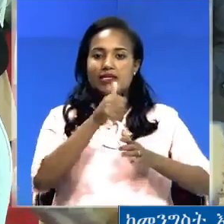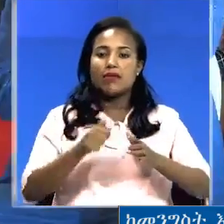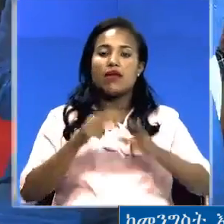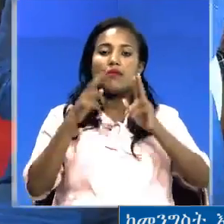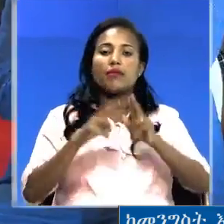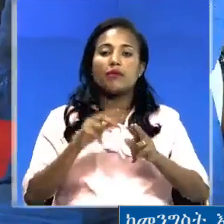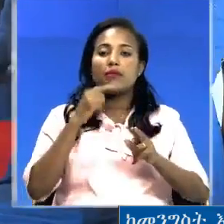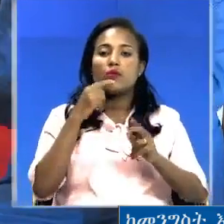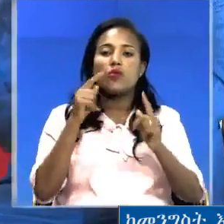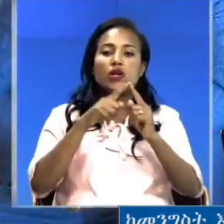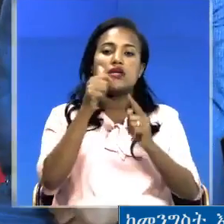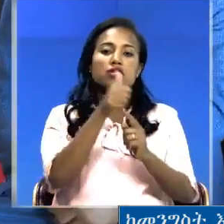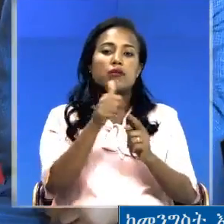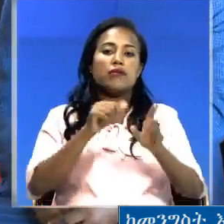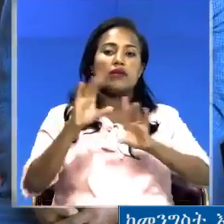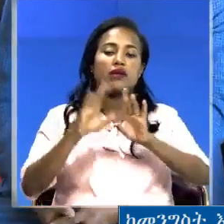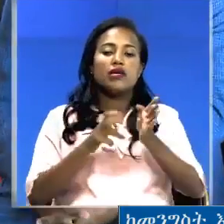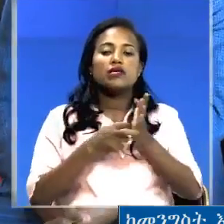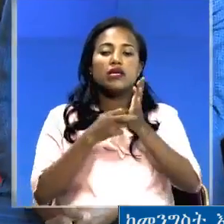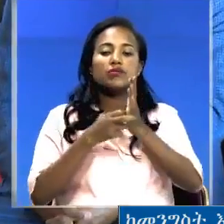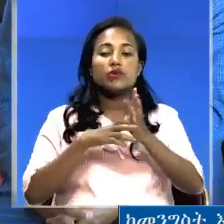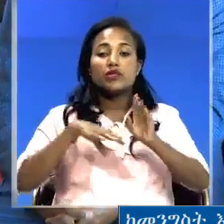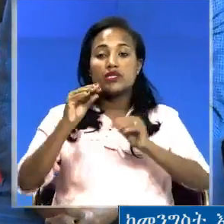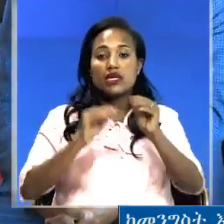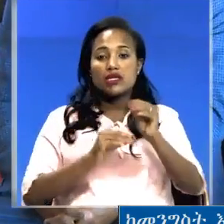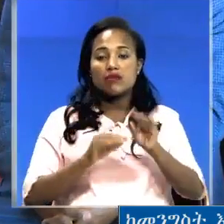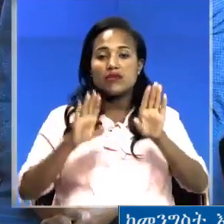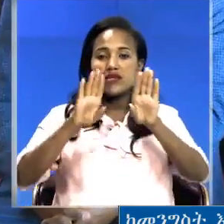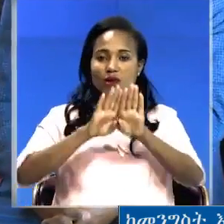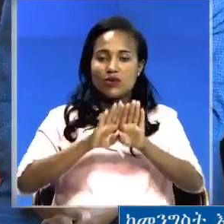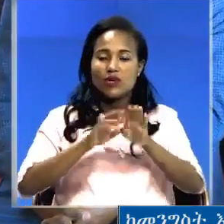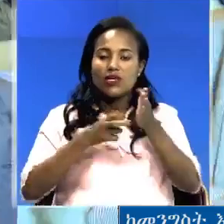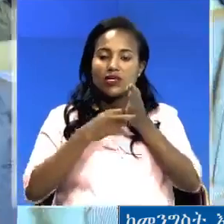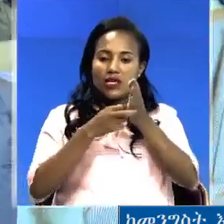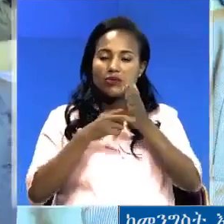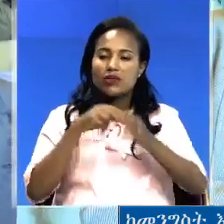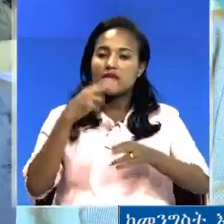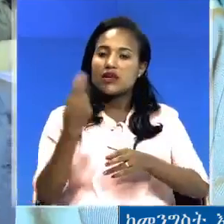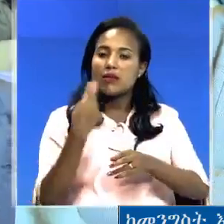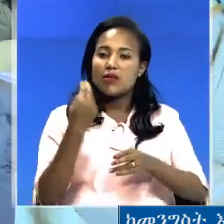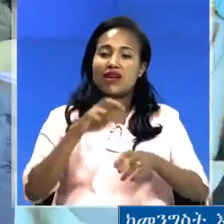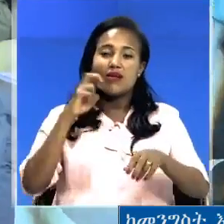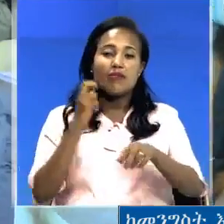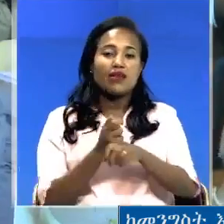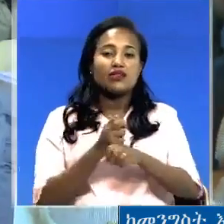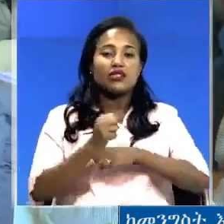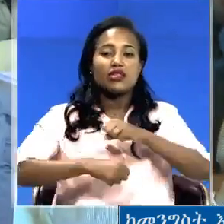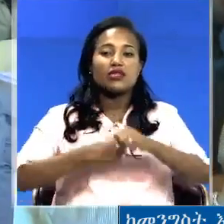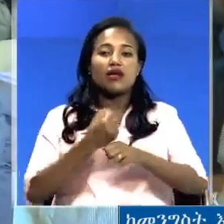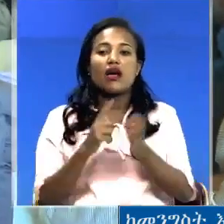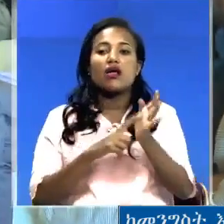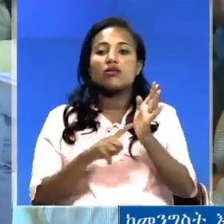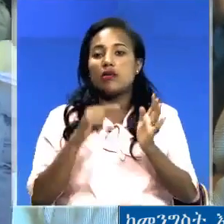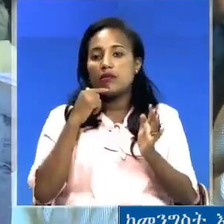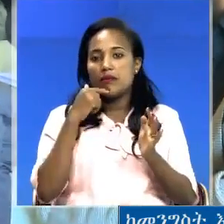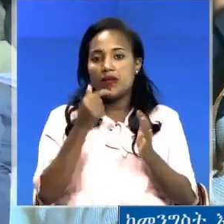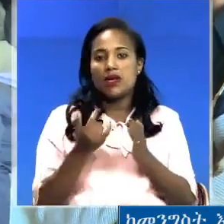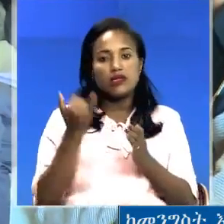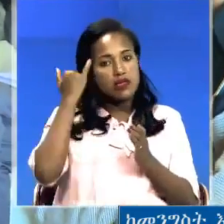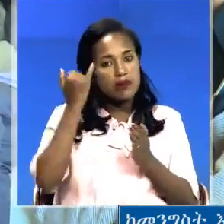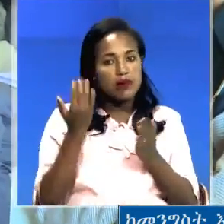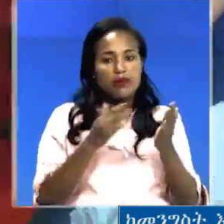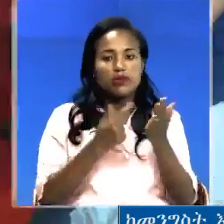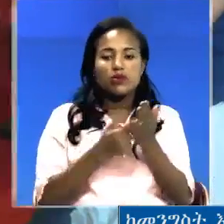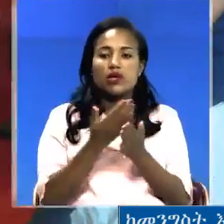ወደ አዲስ አበባ የሚደረግ የትራንስፖርት እንቅስቃሴ መዘጋቱም የትራንስፖርት ተጠቃሚዎችን ለከፍተኛ እንግልት ዳርጓል የሚል ሐሳብ ቀርቧል። በዚህ ጉዳይ